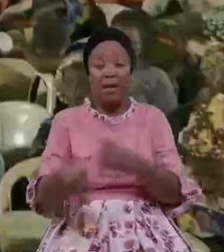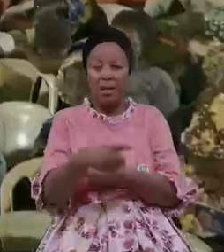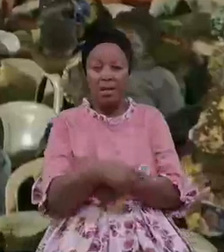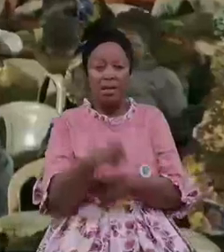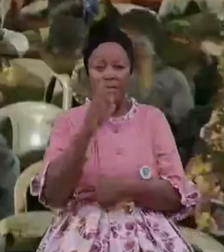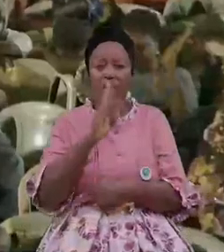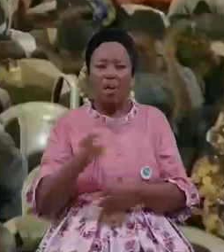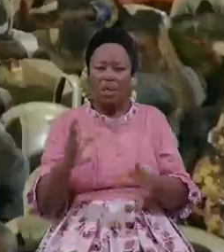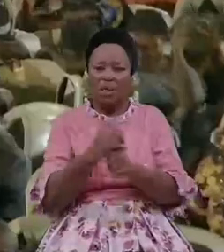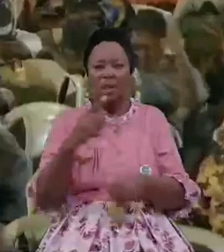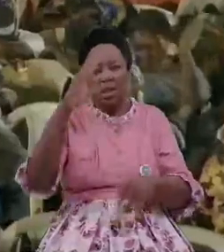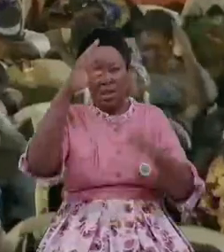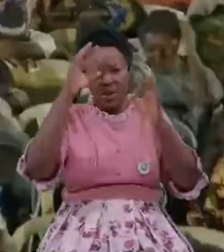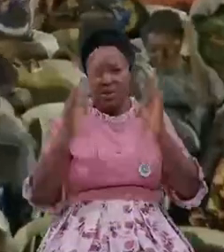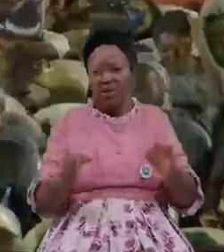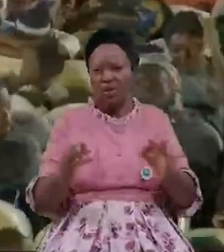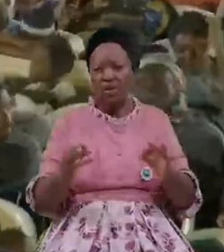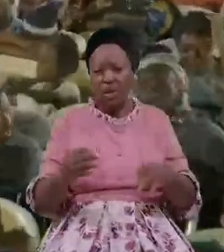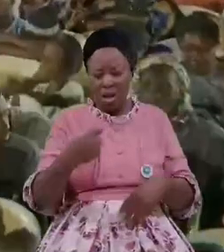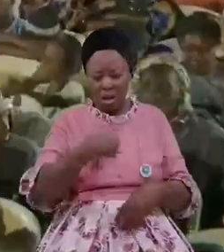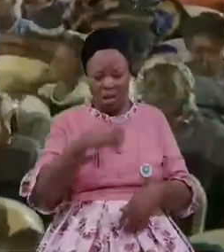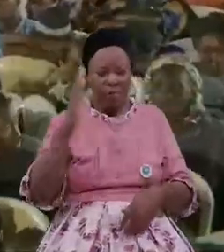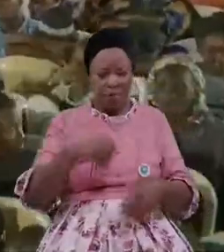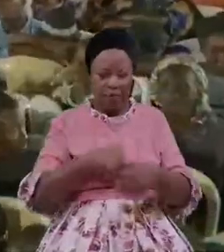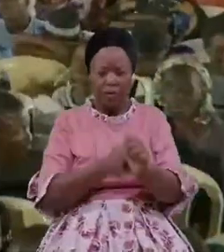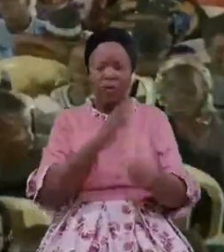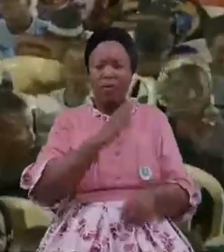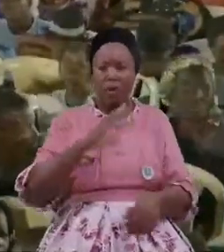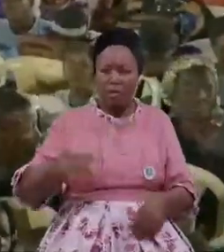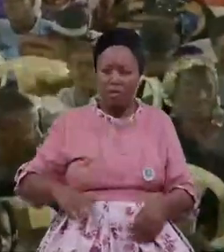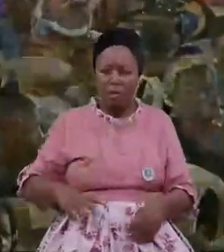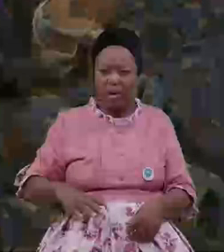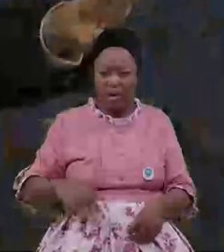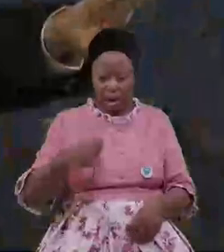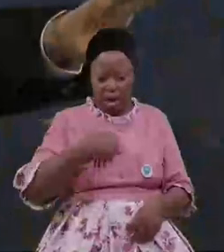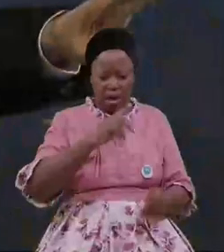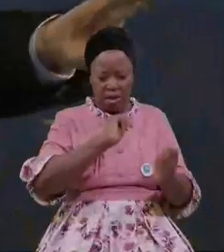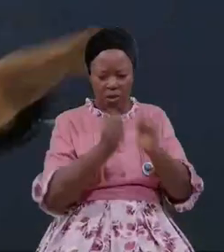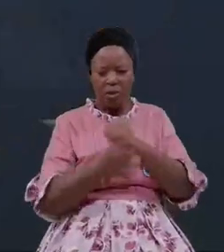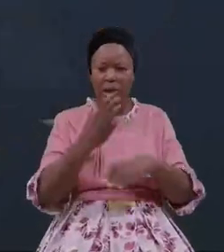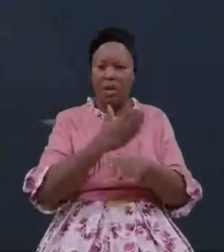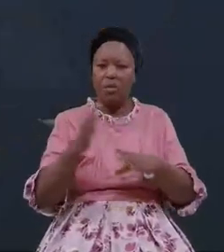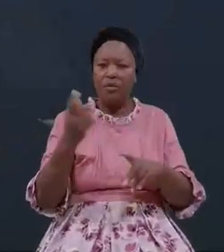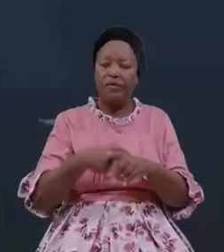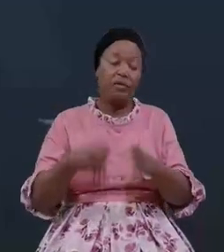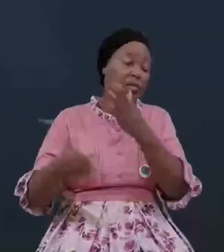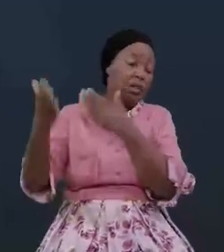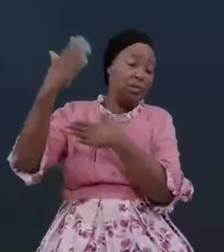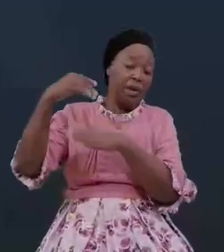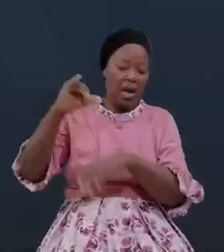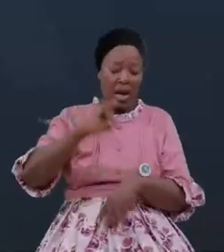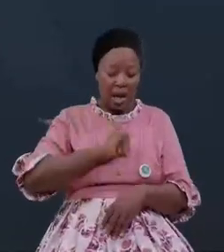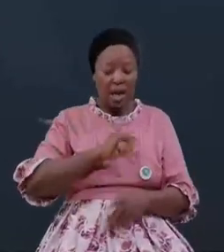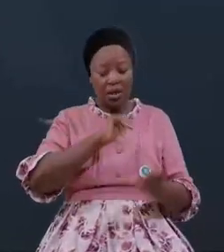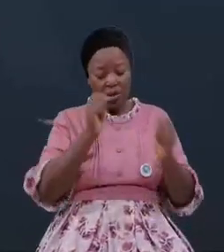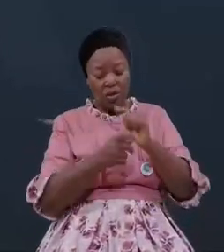vous prenez la décision de suivre Christ je me détourne du passé